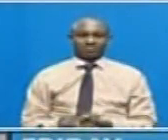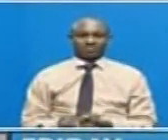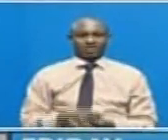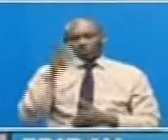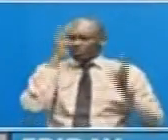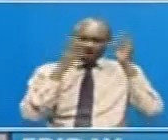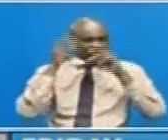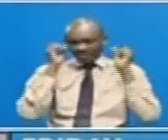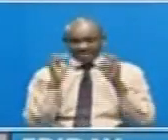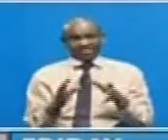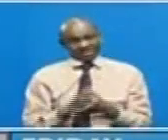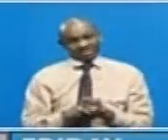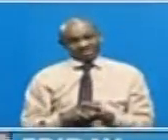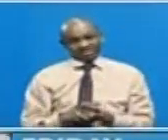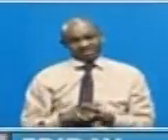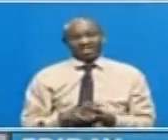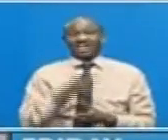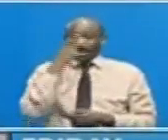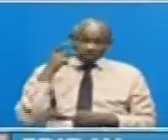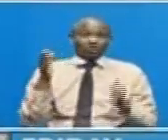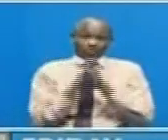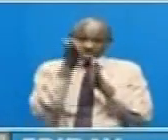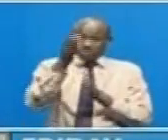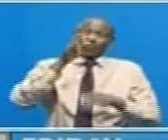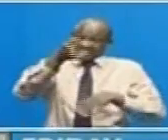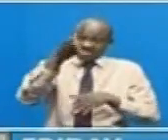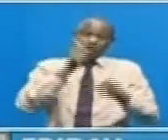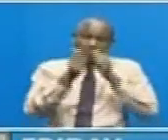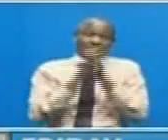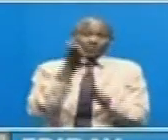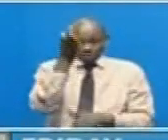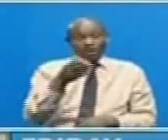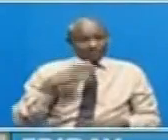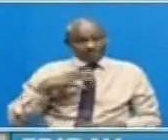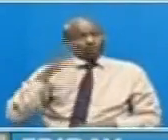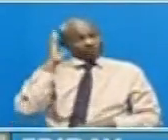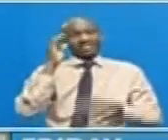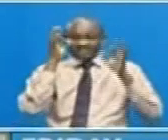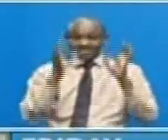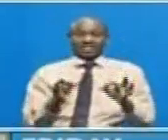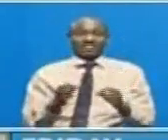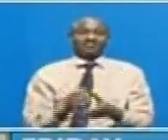Usiwe wasiwasi. Kalonzo atakuwa na wewe kwa kiwanja na wananchi wataamua.